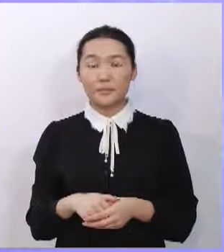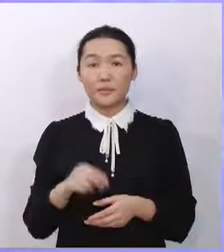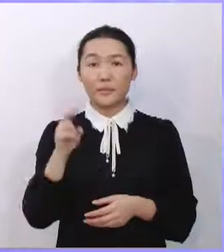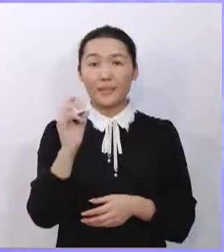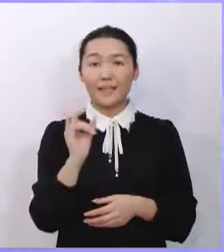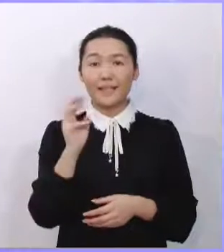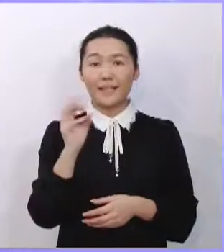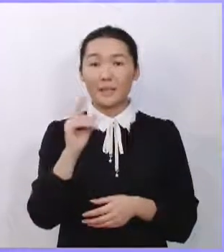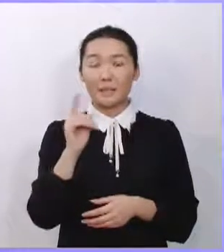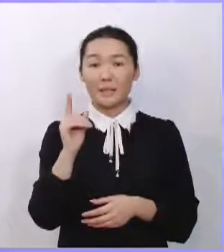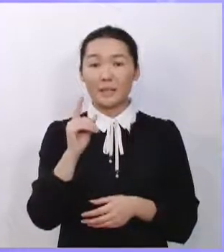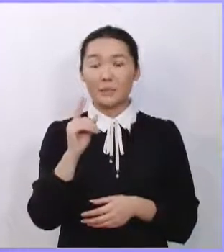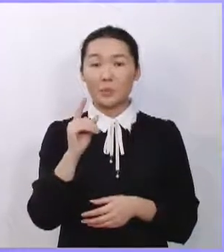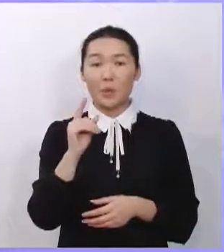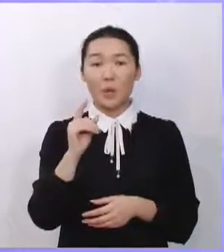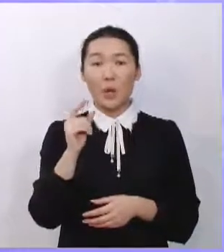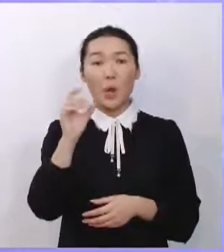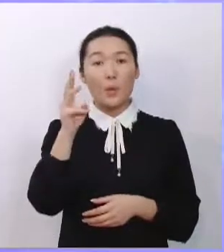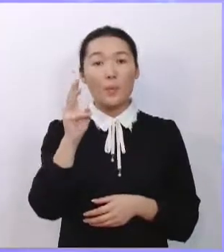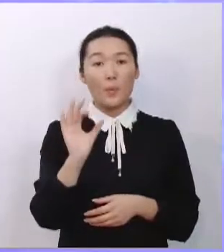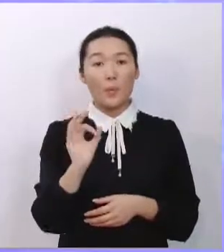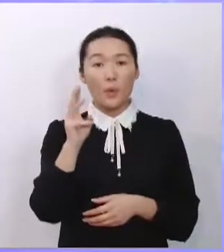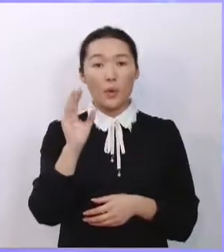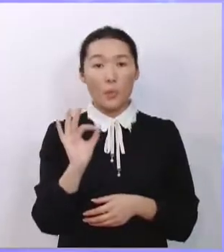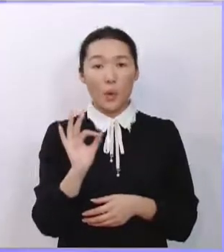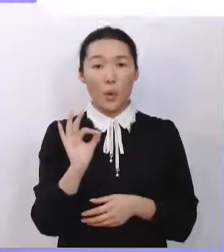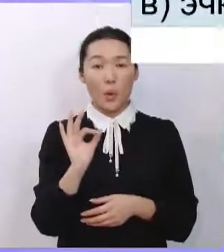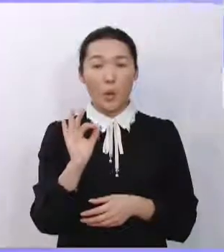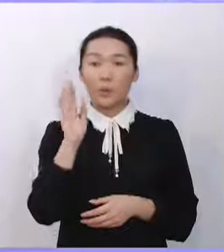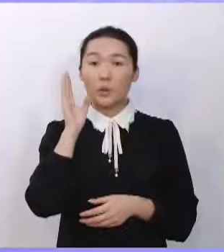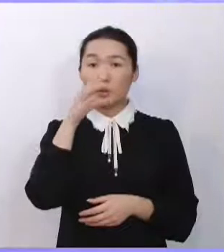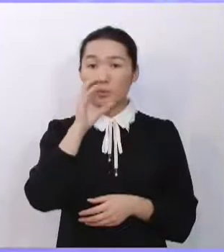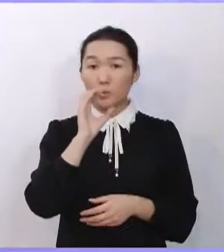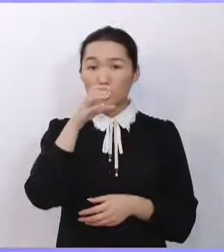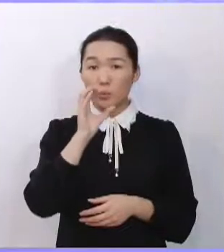Кымыз бул мөмө, суусундук, жашылча.